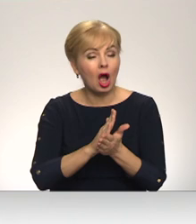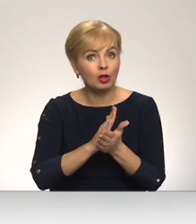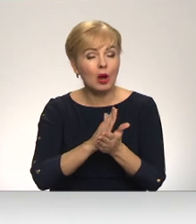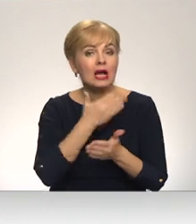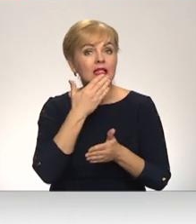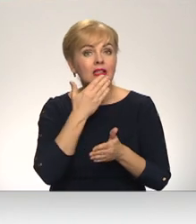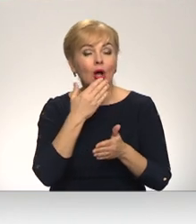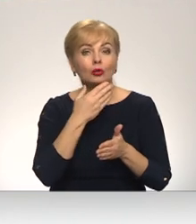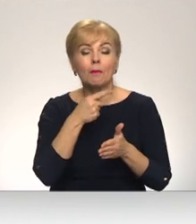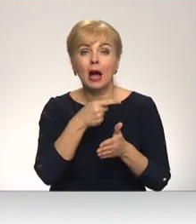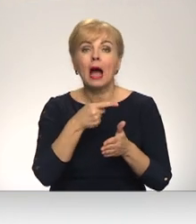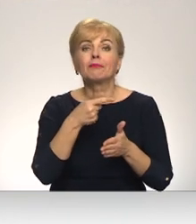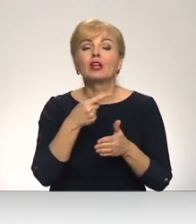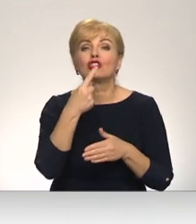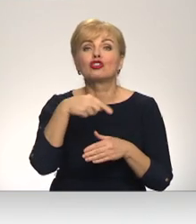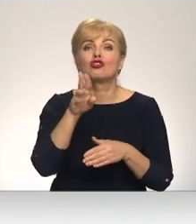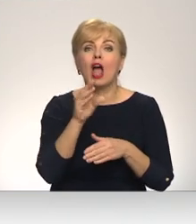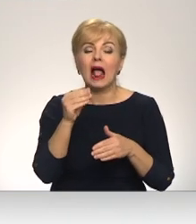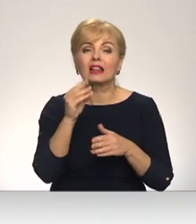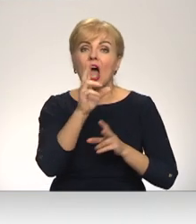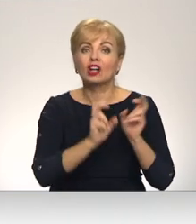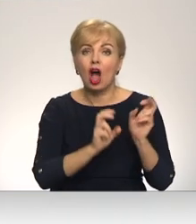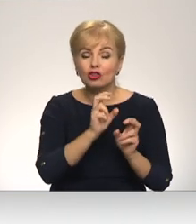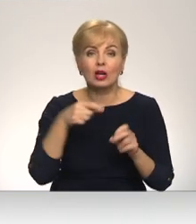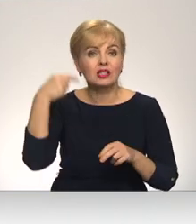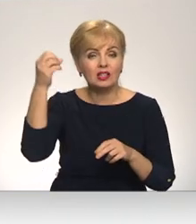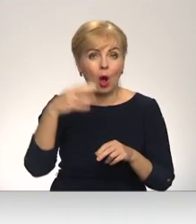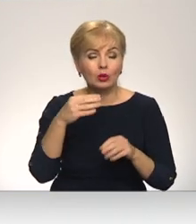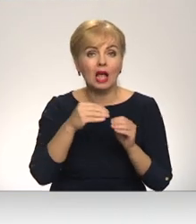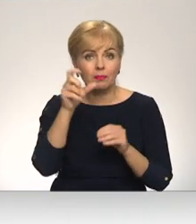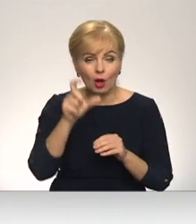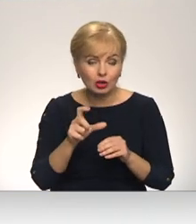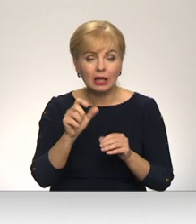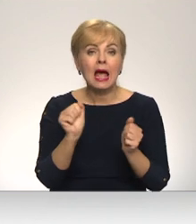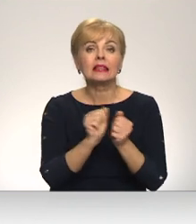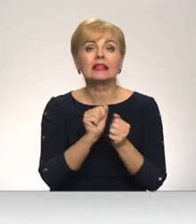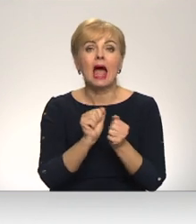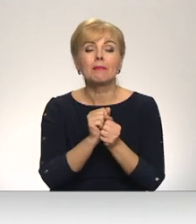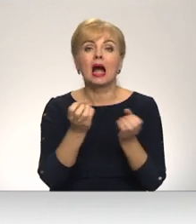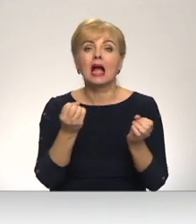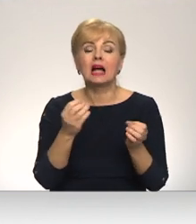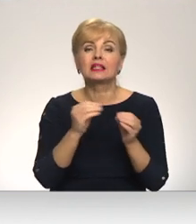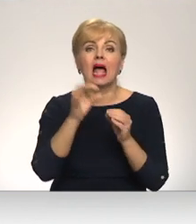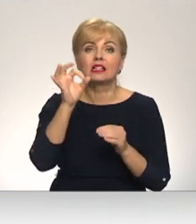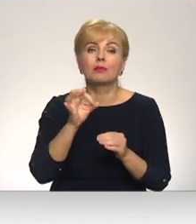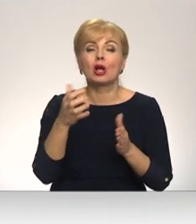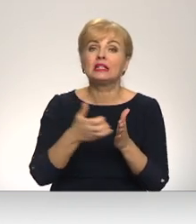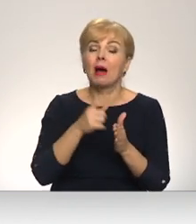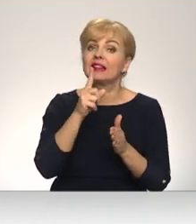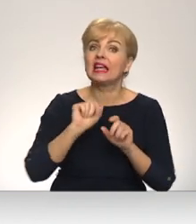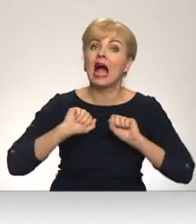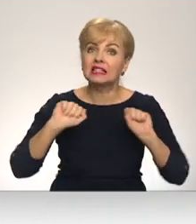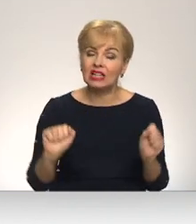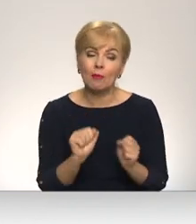enerģijas ražo no šķeldes, 20% no saules un 10% no dabas gāzes, bet tieši gāze tiek izmantota visvairāk ziemā.